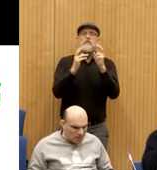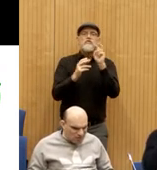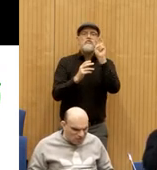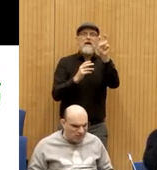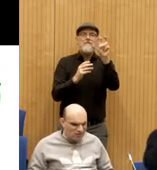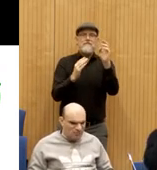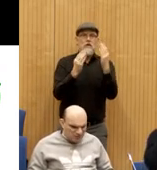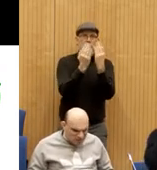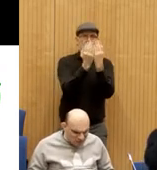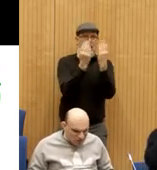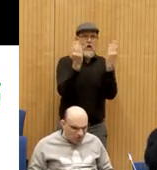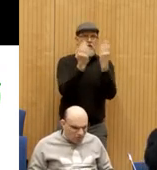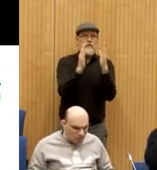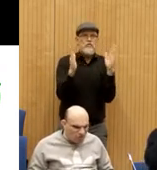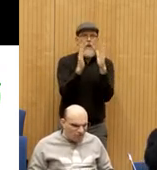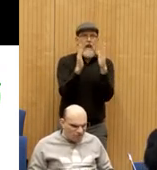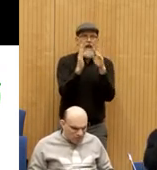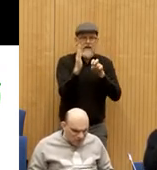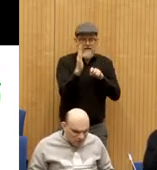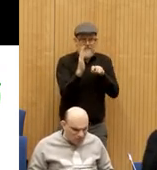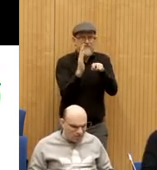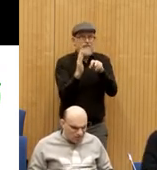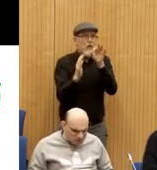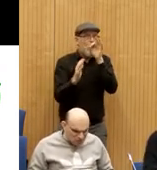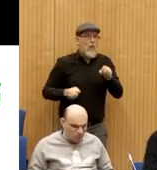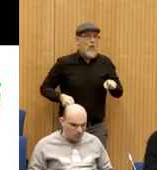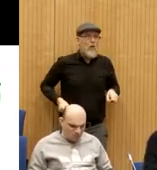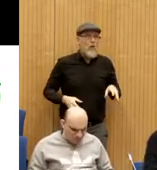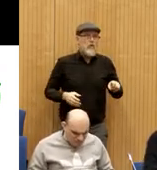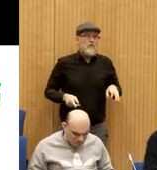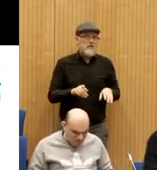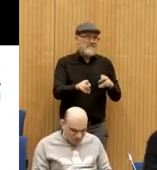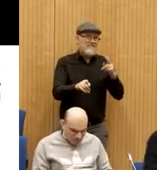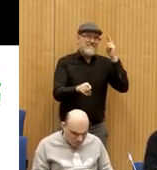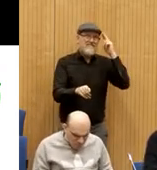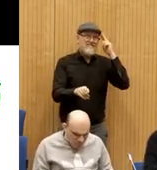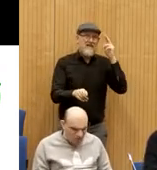sitzt und über einen Talker spricht, hören auch oft Leute ihm nicht zu.